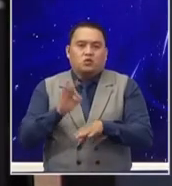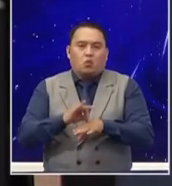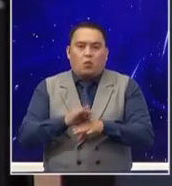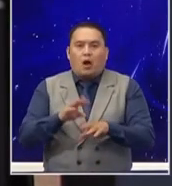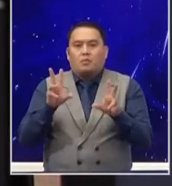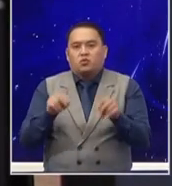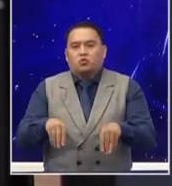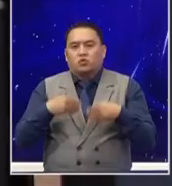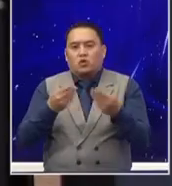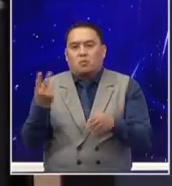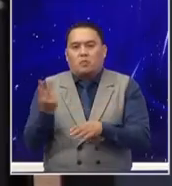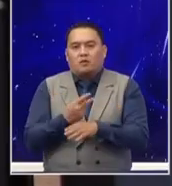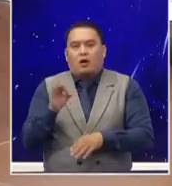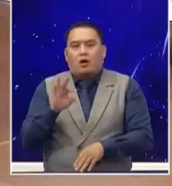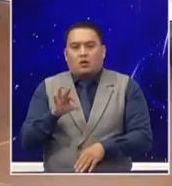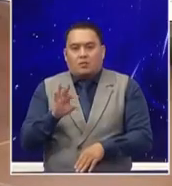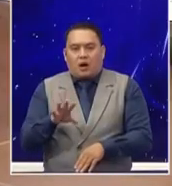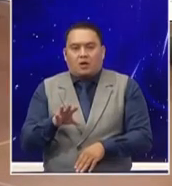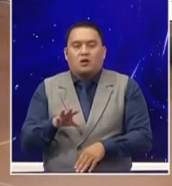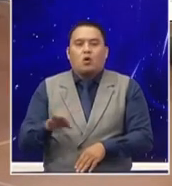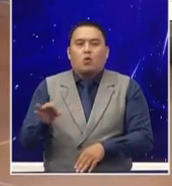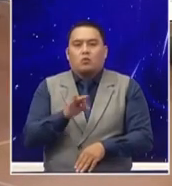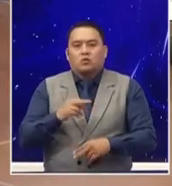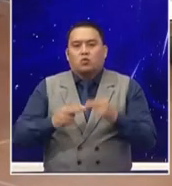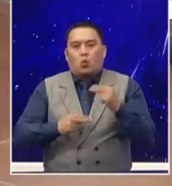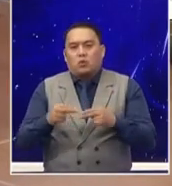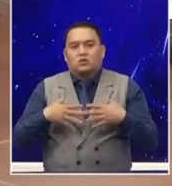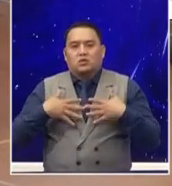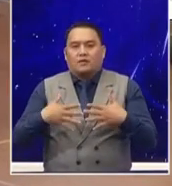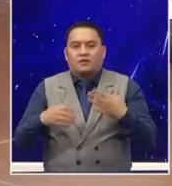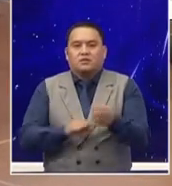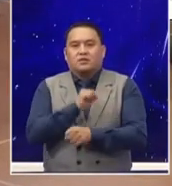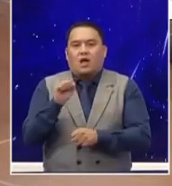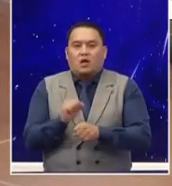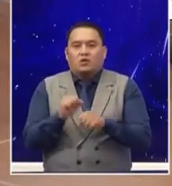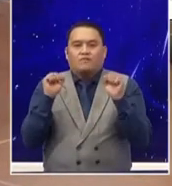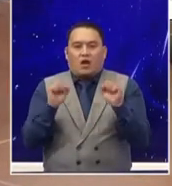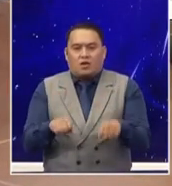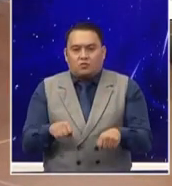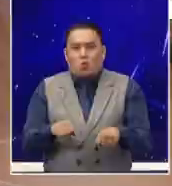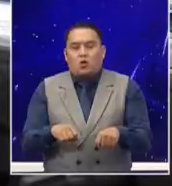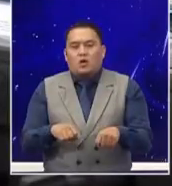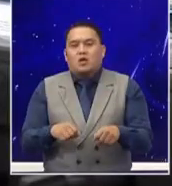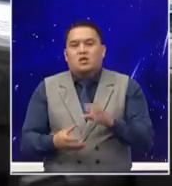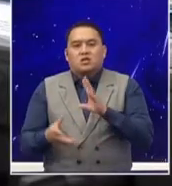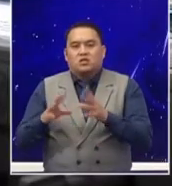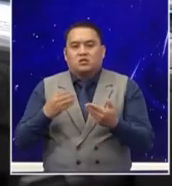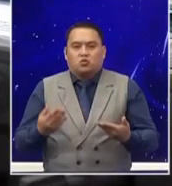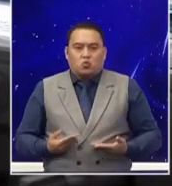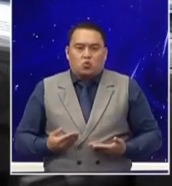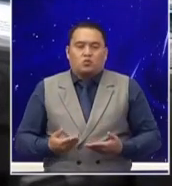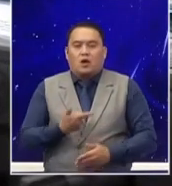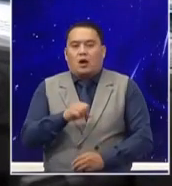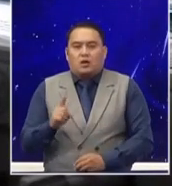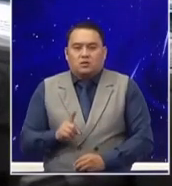больницу обещают сдать в первых числах октября. Кроме того, в области строятся кислородные станции, которые дадут возможность подвести жизненно необходимый